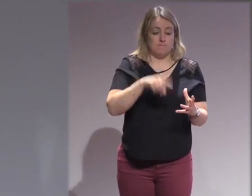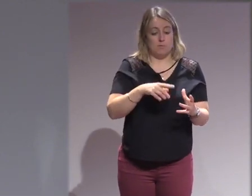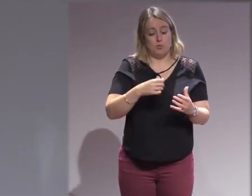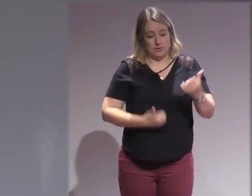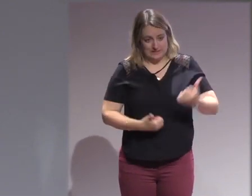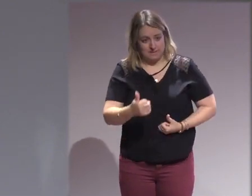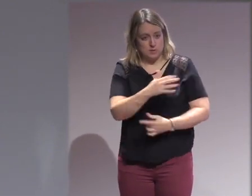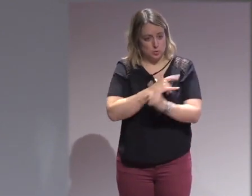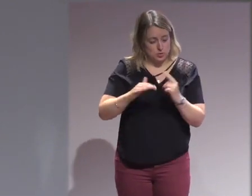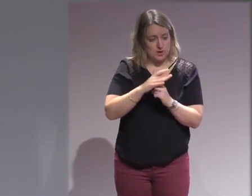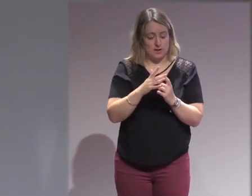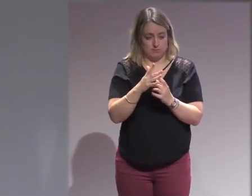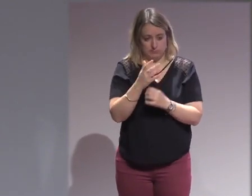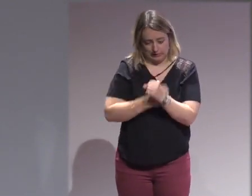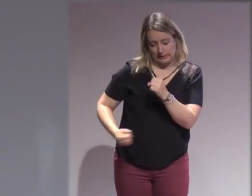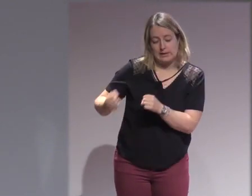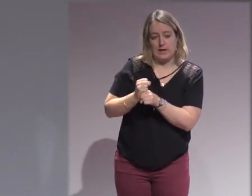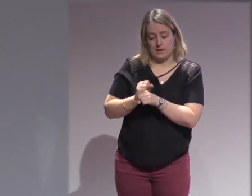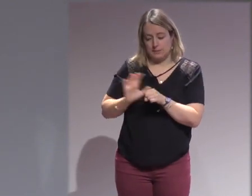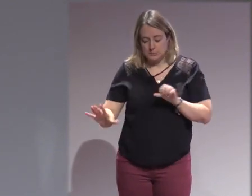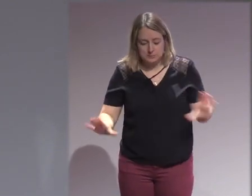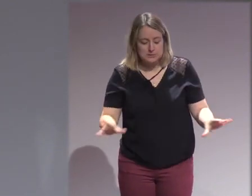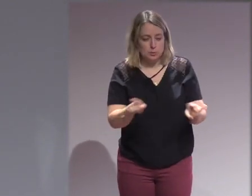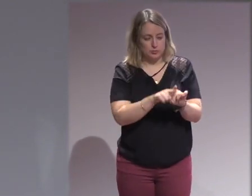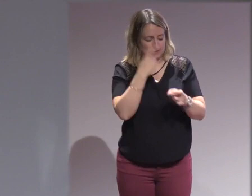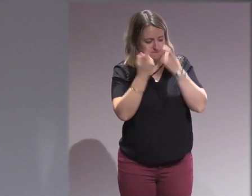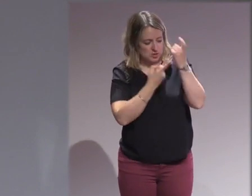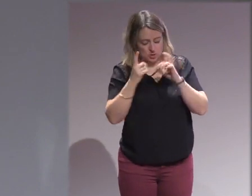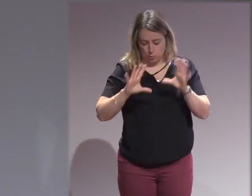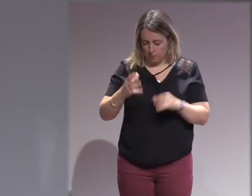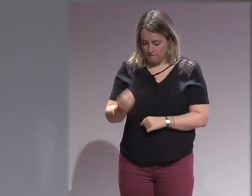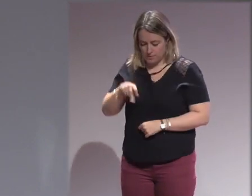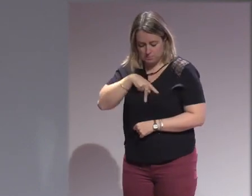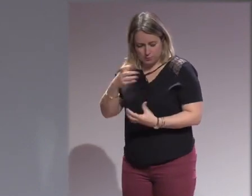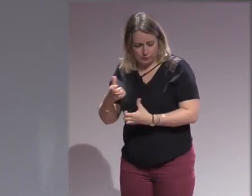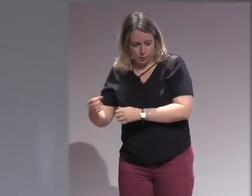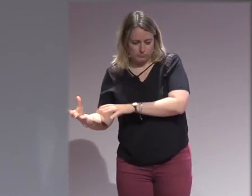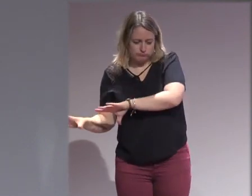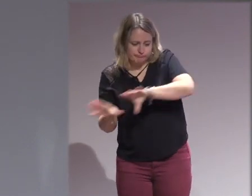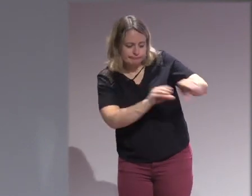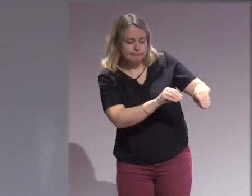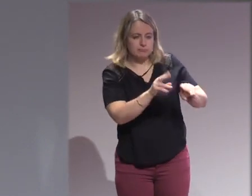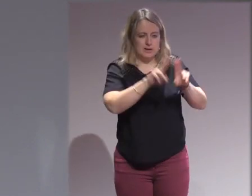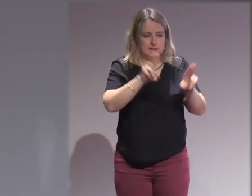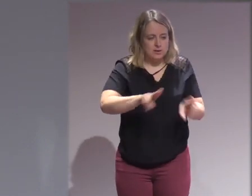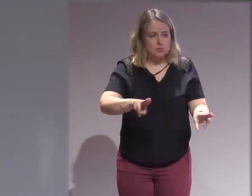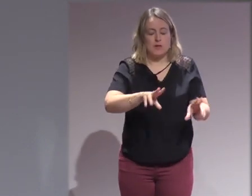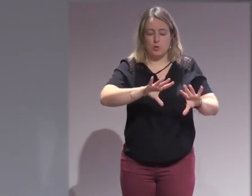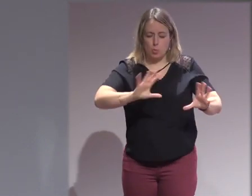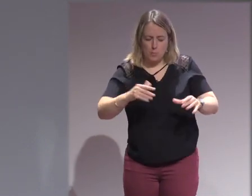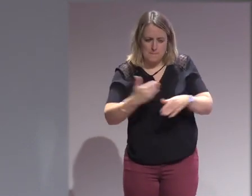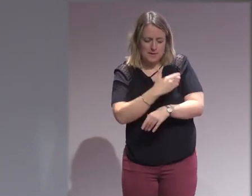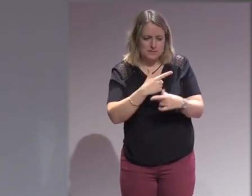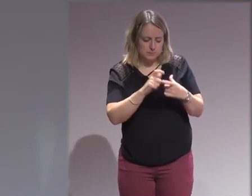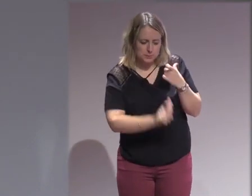sociaux locaux, réfléchir aux conditions dans lesquelles on veut laisser partir les enfants à l'international, puisque dans la convention, il y a aussi cette idée que